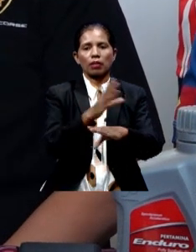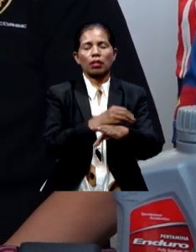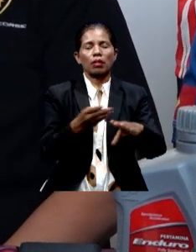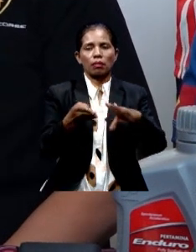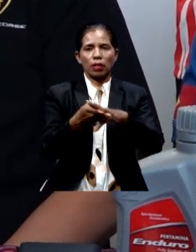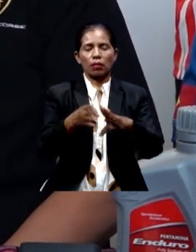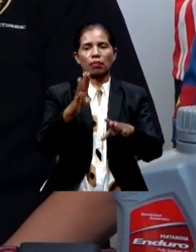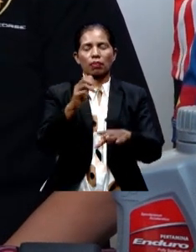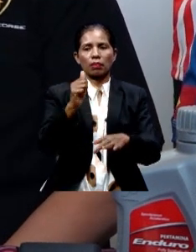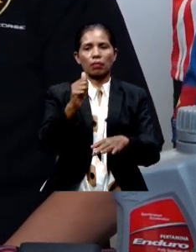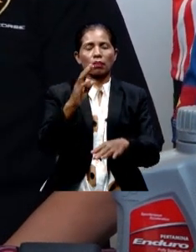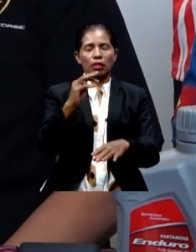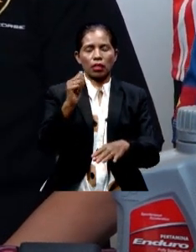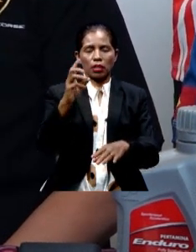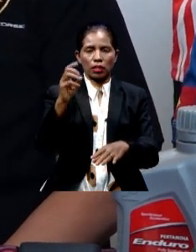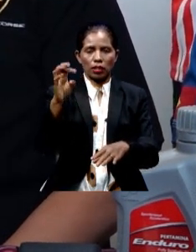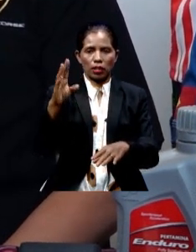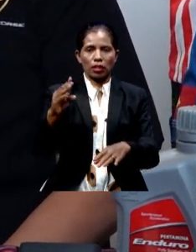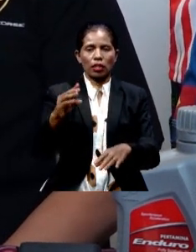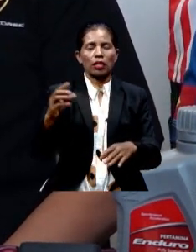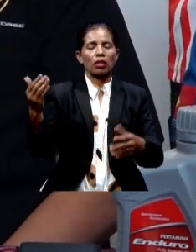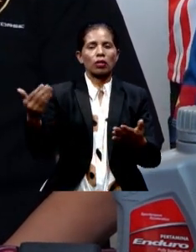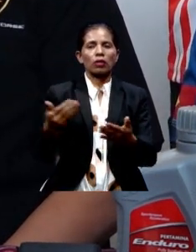Solo, Brother Motor,